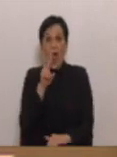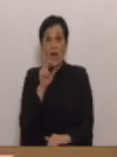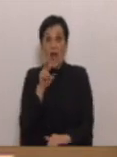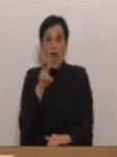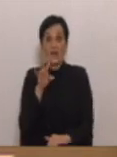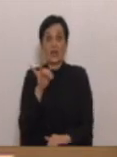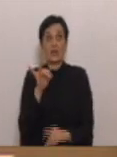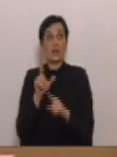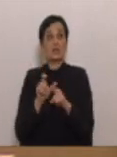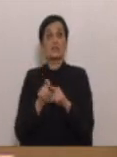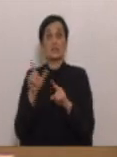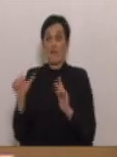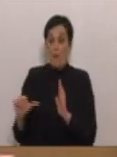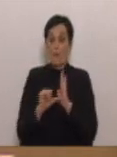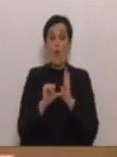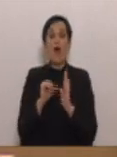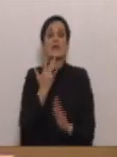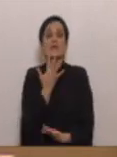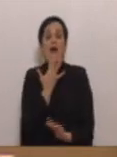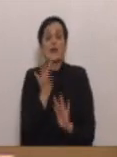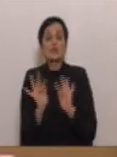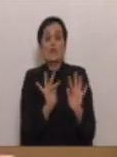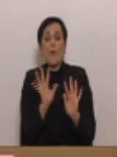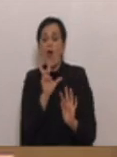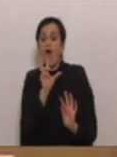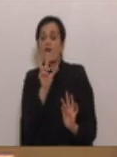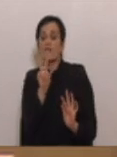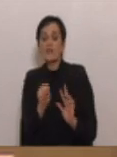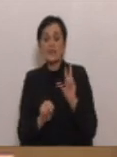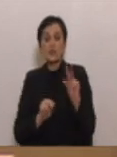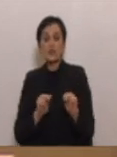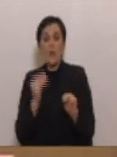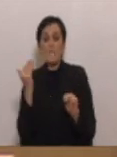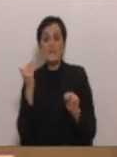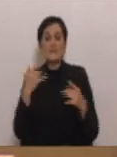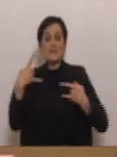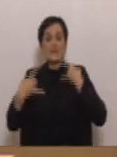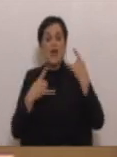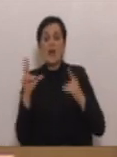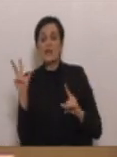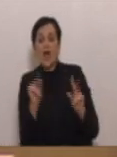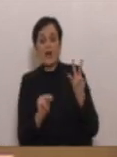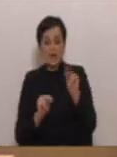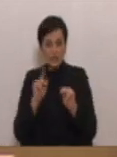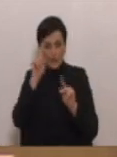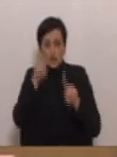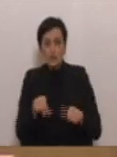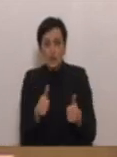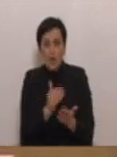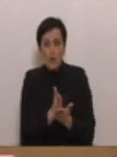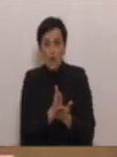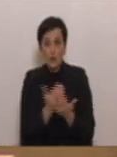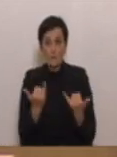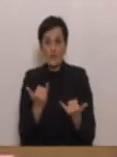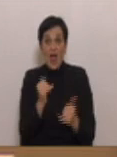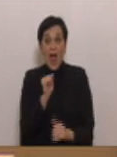წარმოიდგინეთ. Და ნაცმოძრაობის რიტორიკა და მისი ტელევიზიების ნარატივი, იცით როგორია? დღეს აკაკი